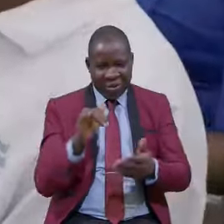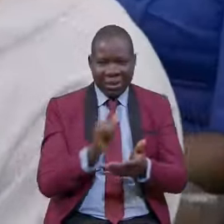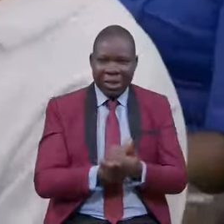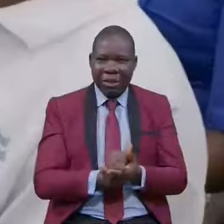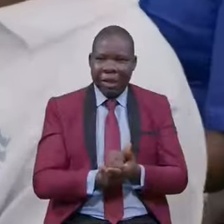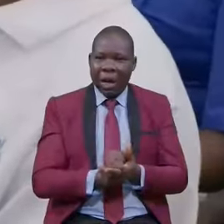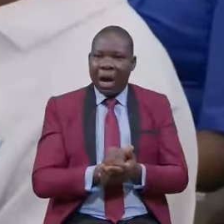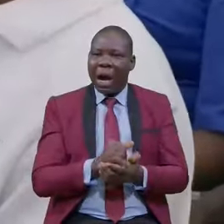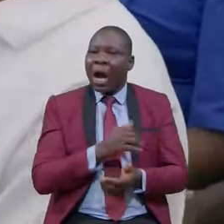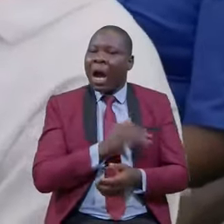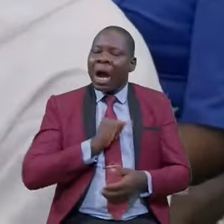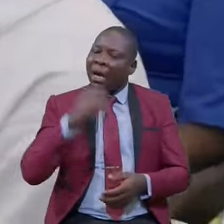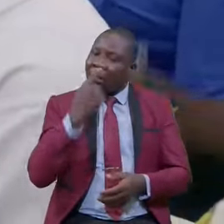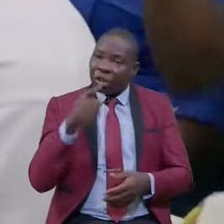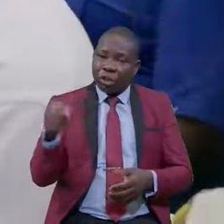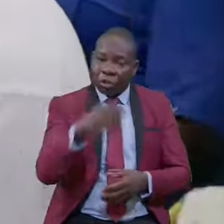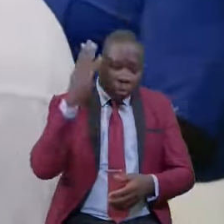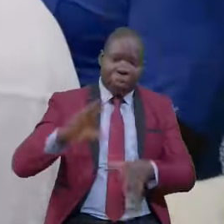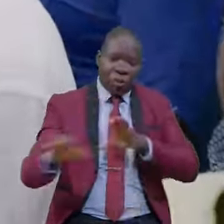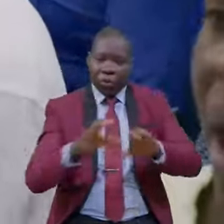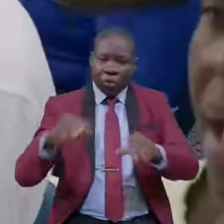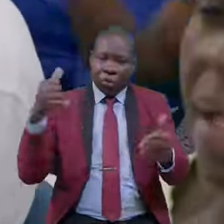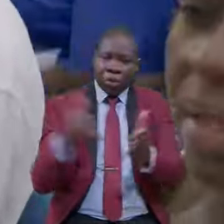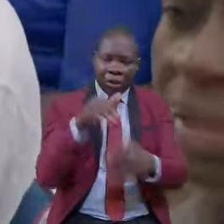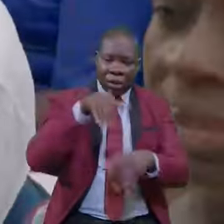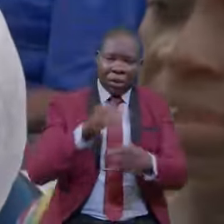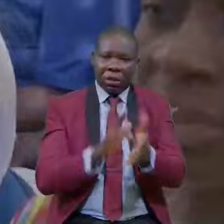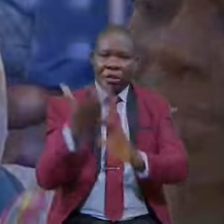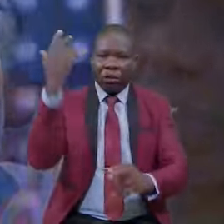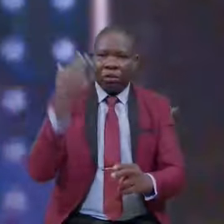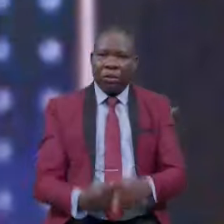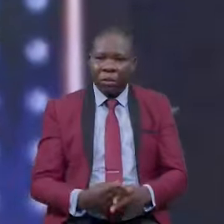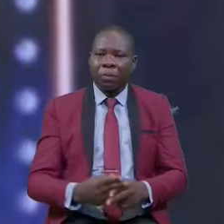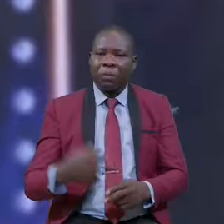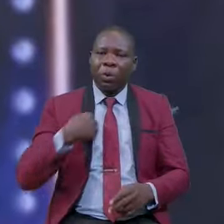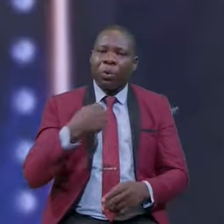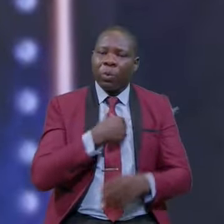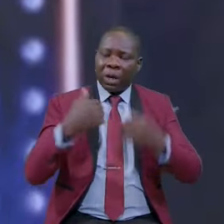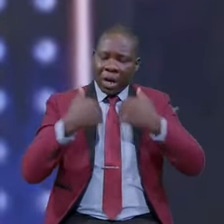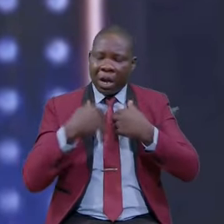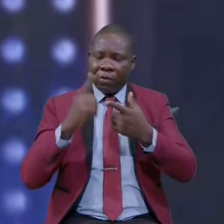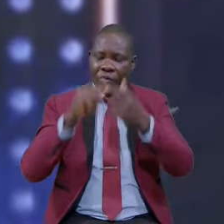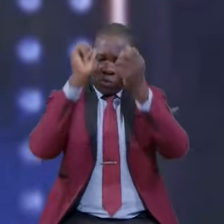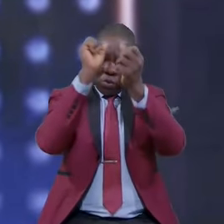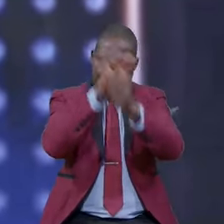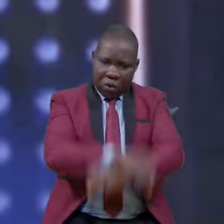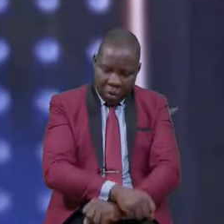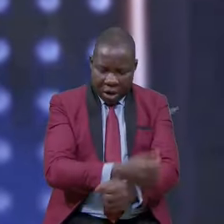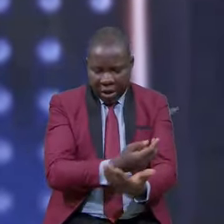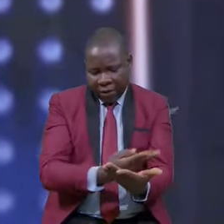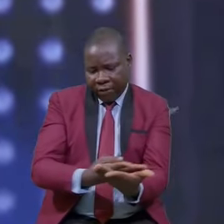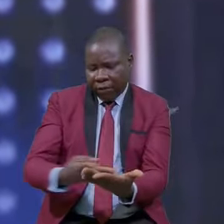feras. J'ai dit, tu le feras. We have to conquer. Nous devons vaincre l'échec. And